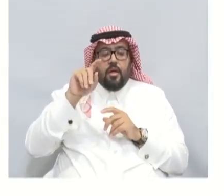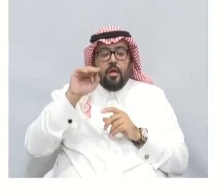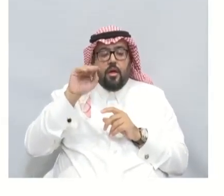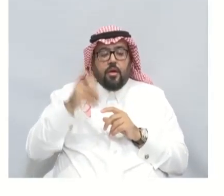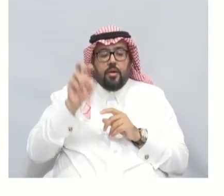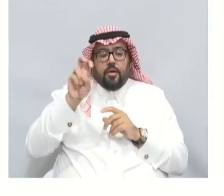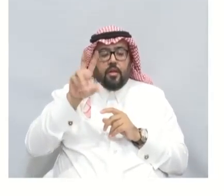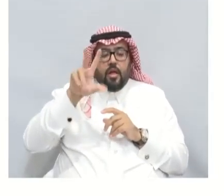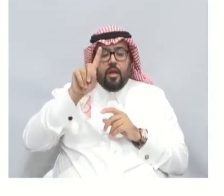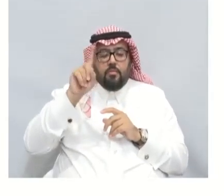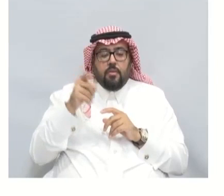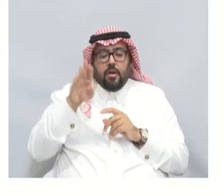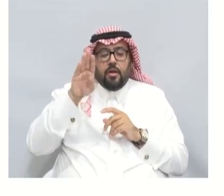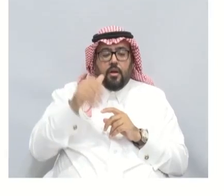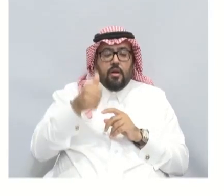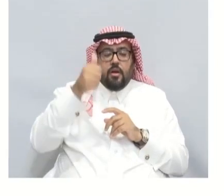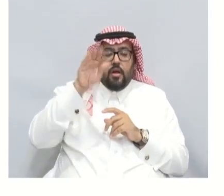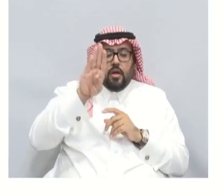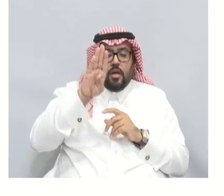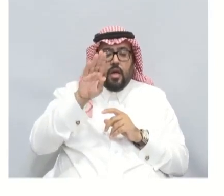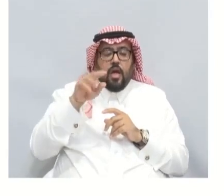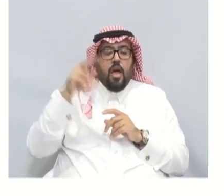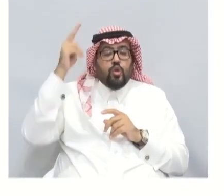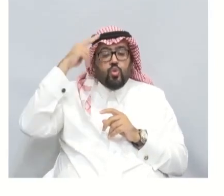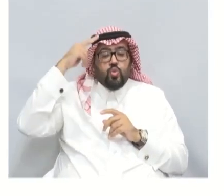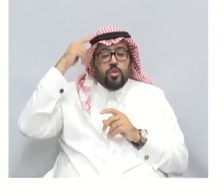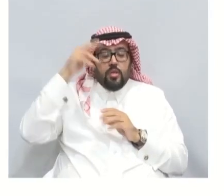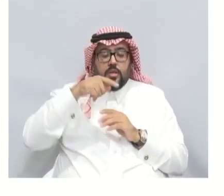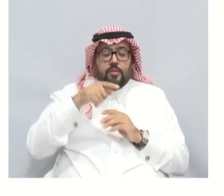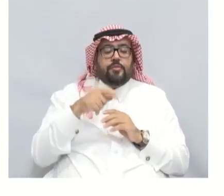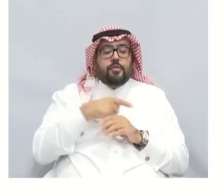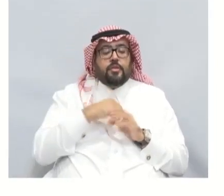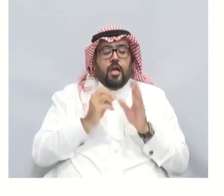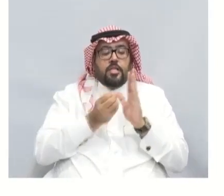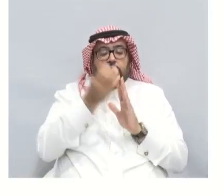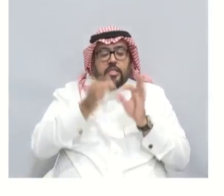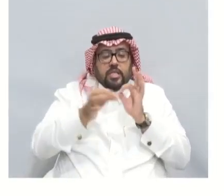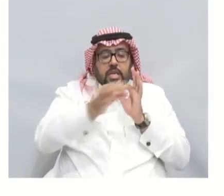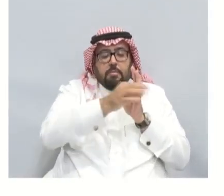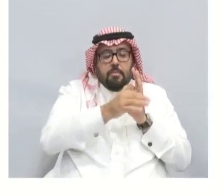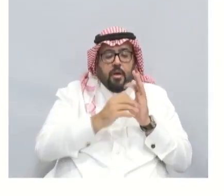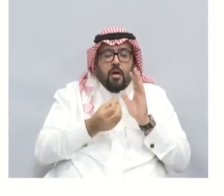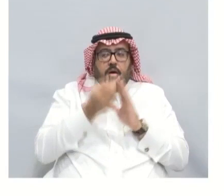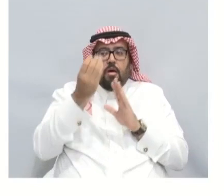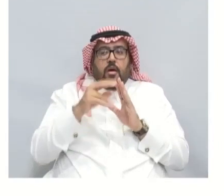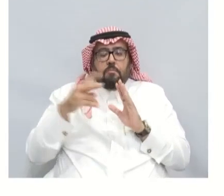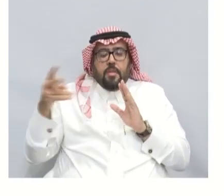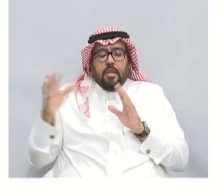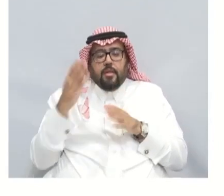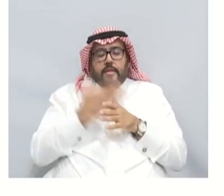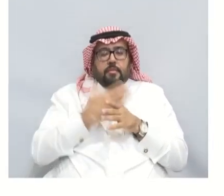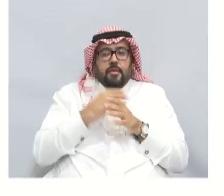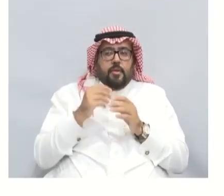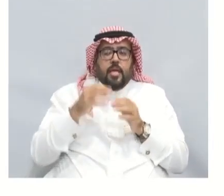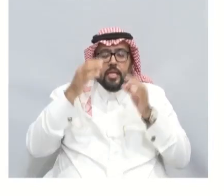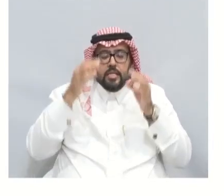أحد البراكين المخروطية، وعادة البراكين المخروطية تكثر بجانب ماذا؟ براكين ماذا أخرى. لماذا؟